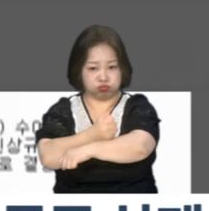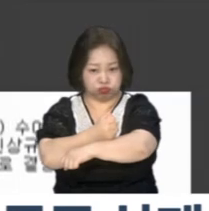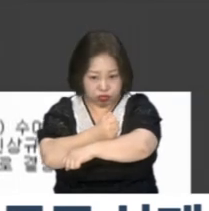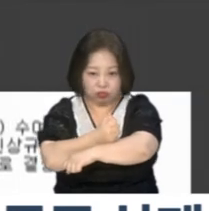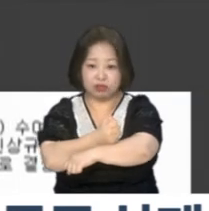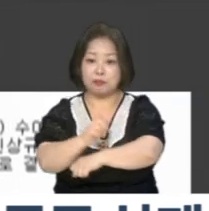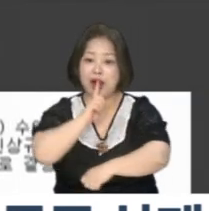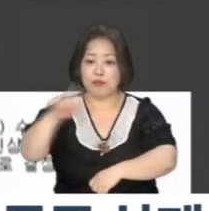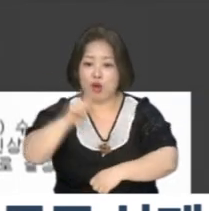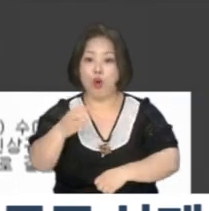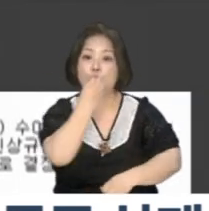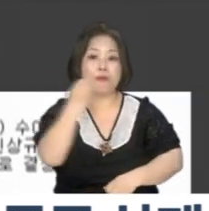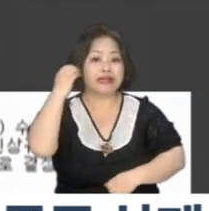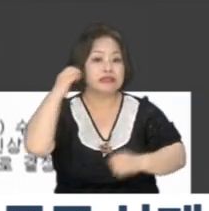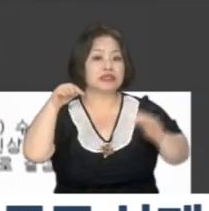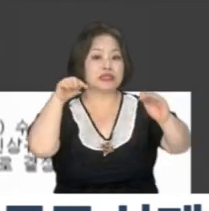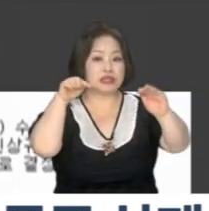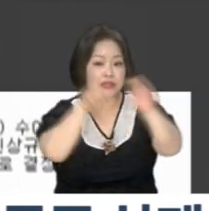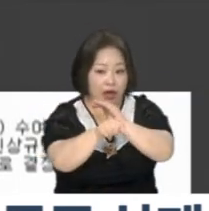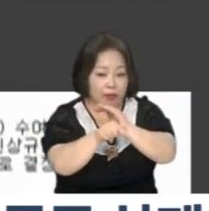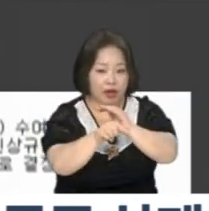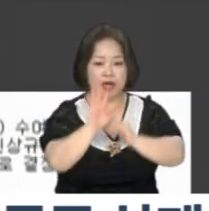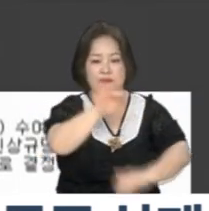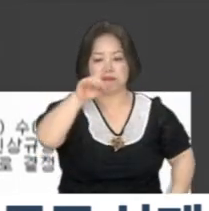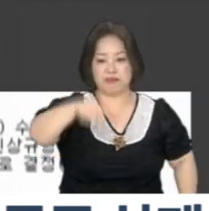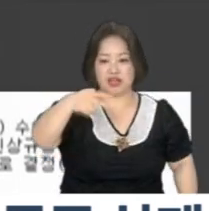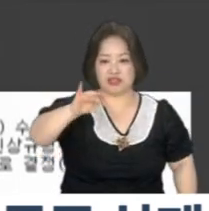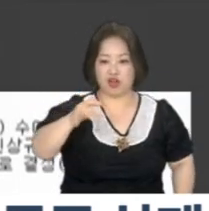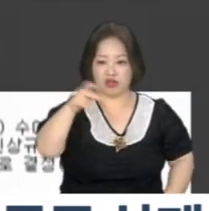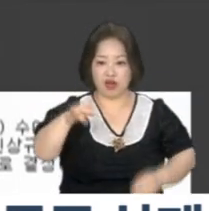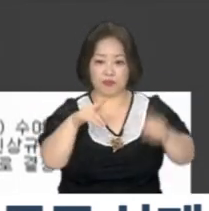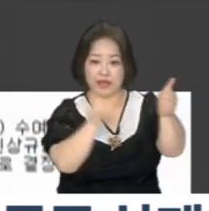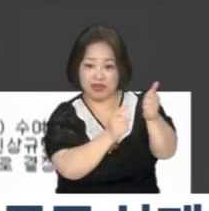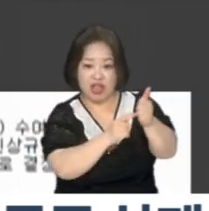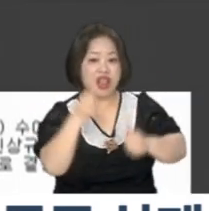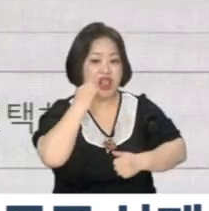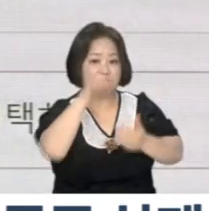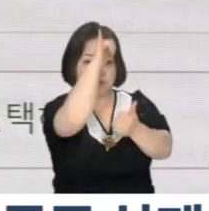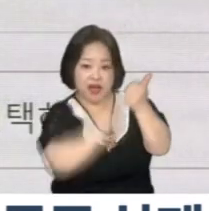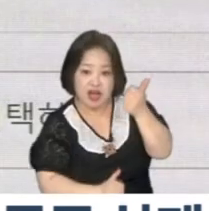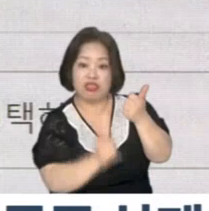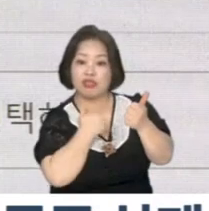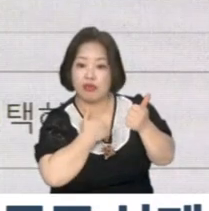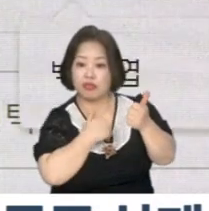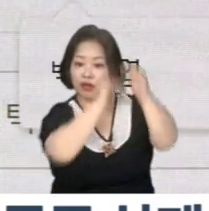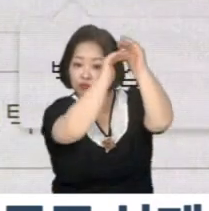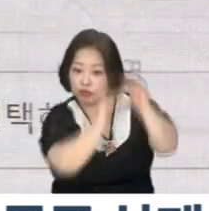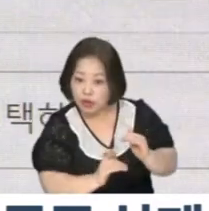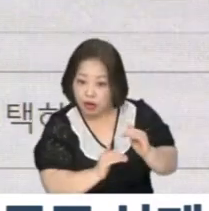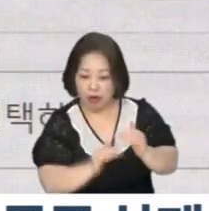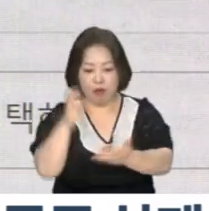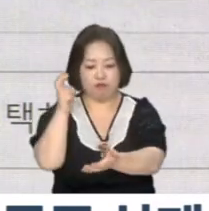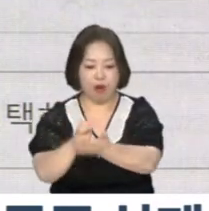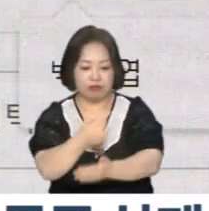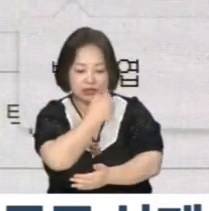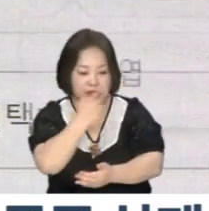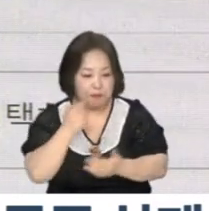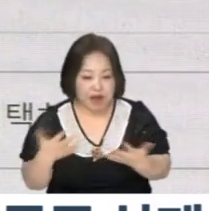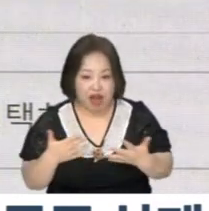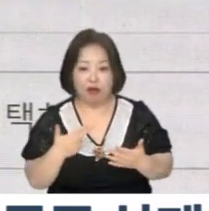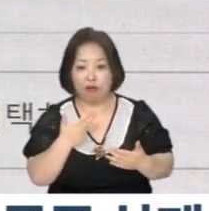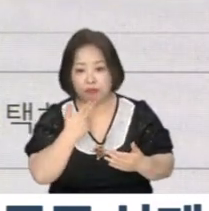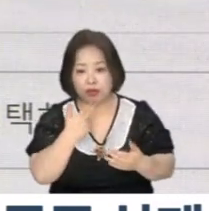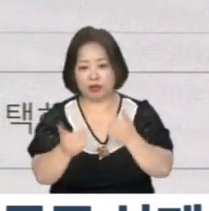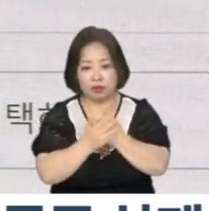국립대전현충원 홈페이지에 게재된 백선엽 장군의 친일 반민족 행위자 문구가 법적 근거 없이 기재된 것을